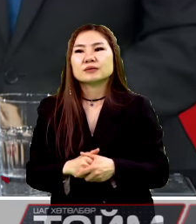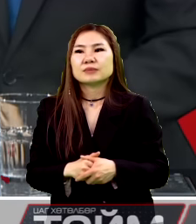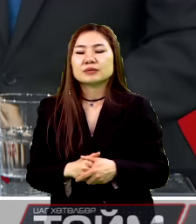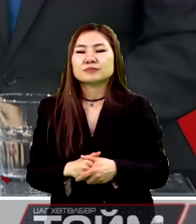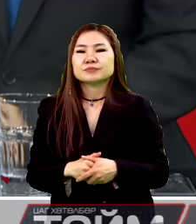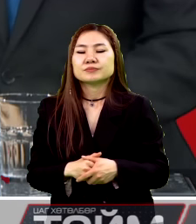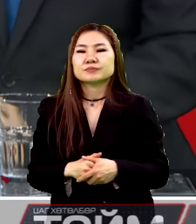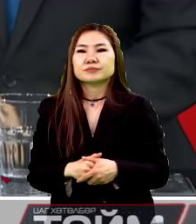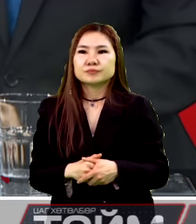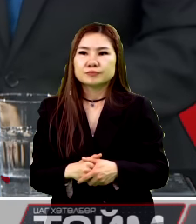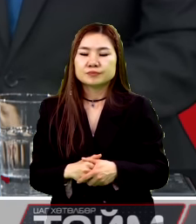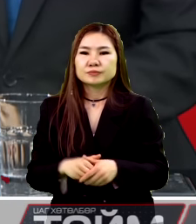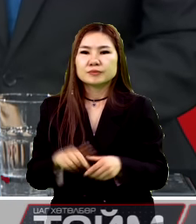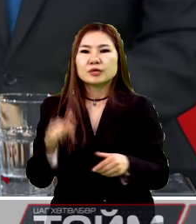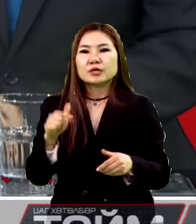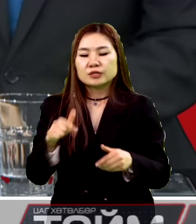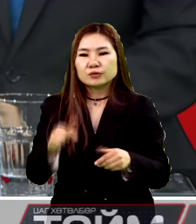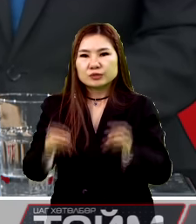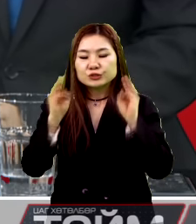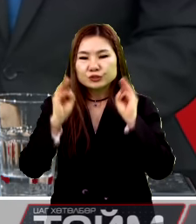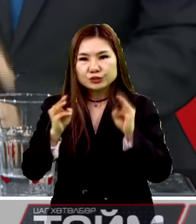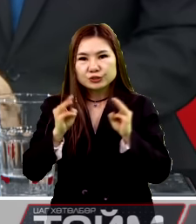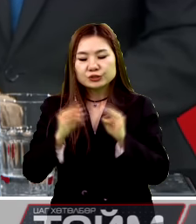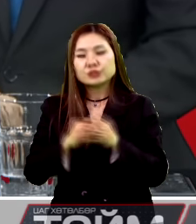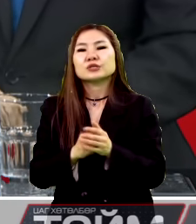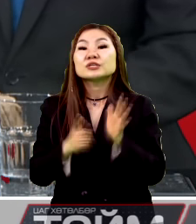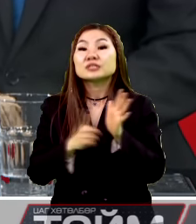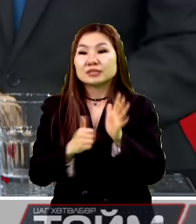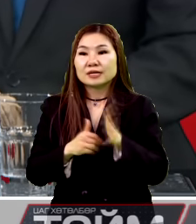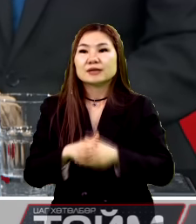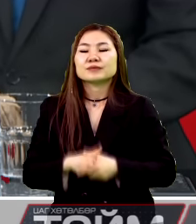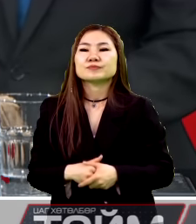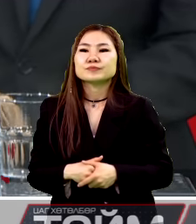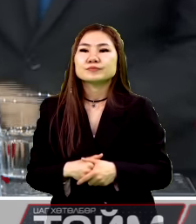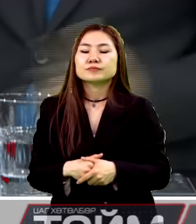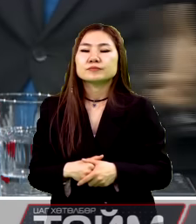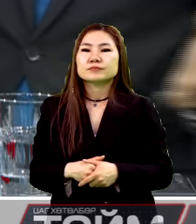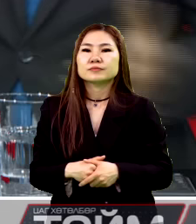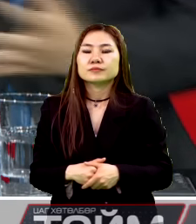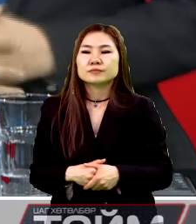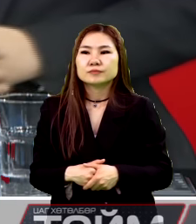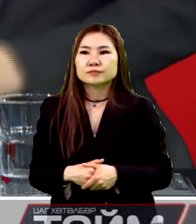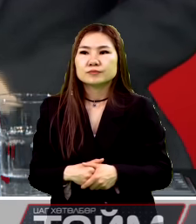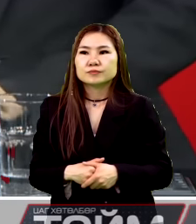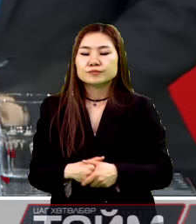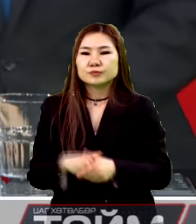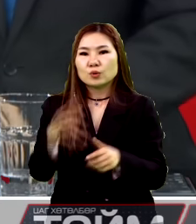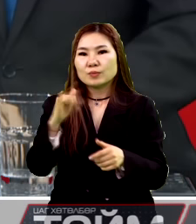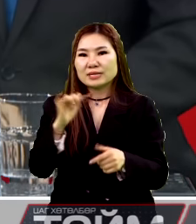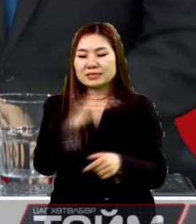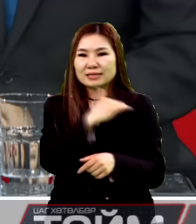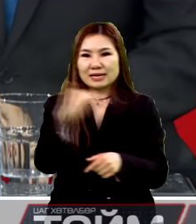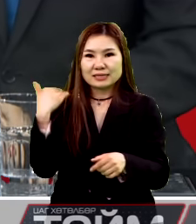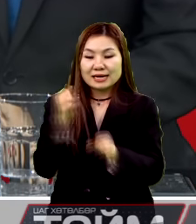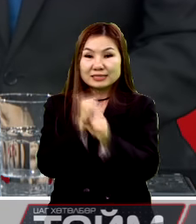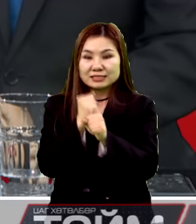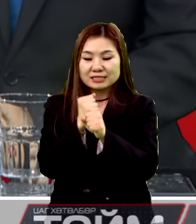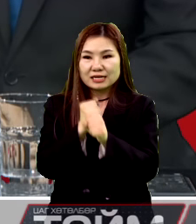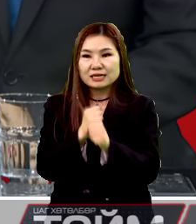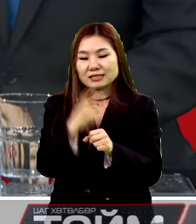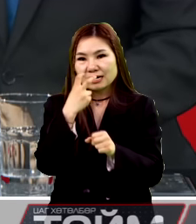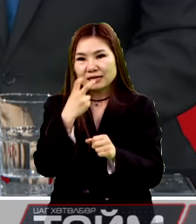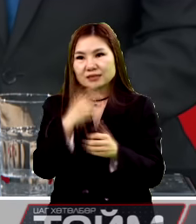харах юм бол харагдж байгаа юм дээ. Тэр энийг бол шийдэх нь өөрөө гарцаагүй. А тэр хотын дарга ажиллаж байгаа найзлуудаас